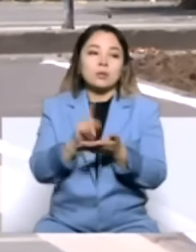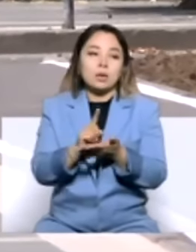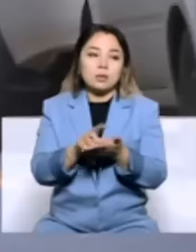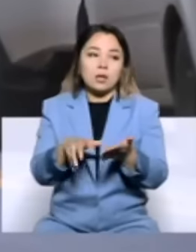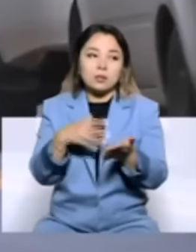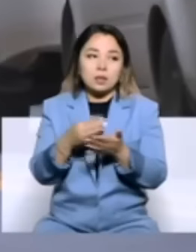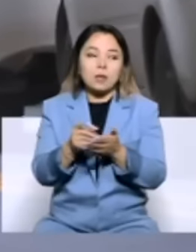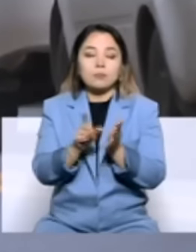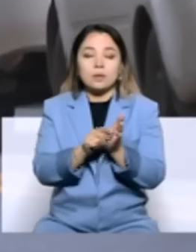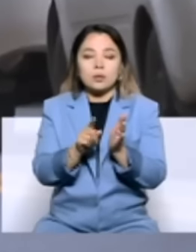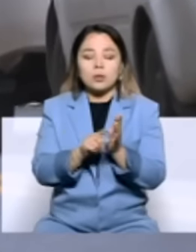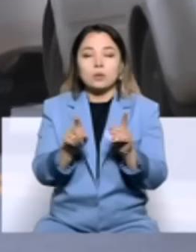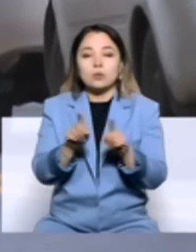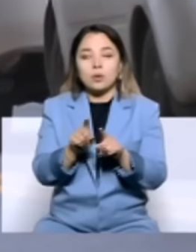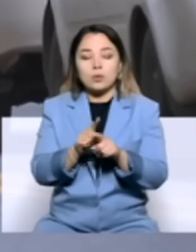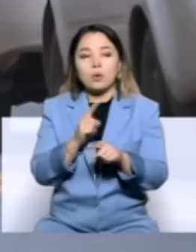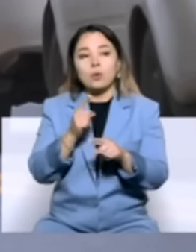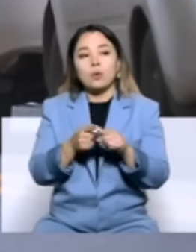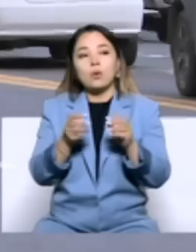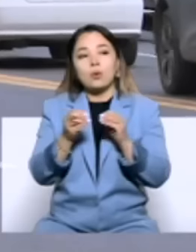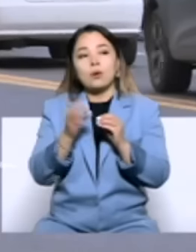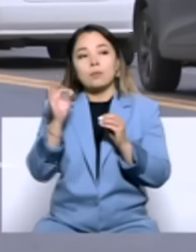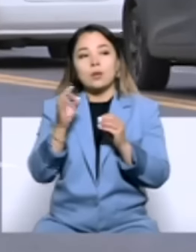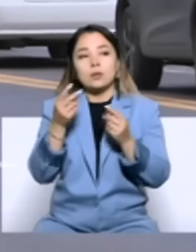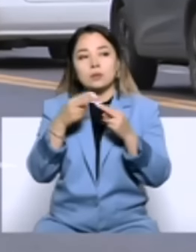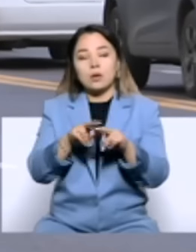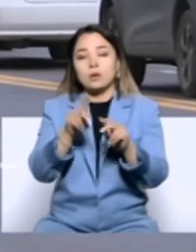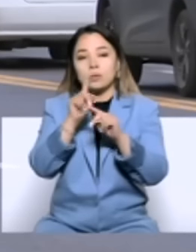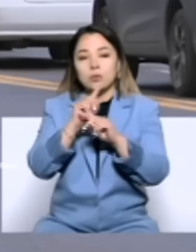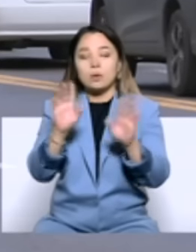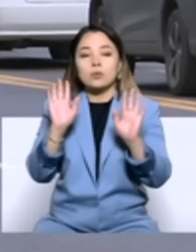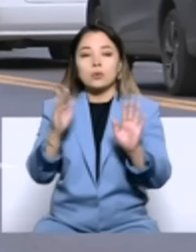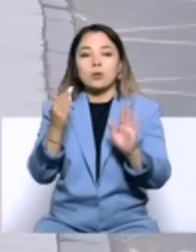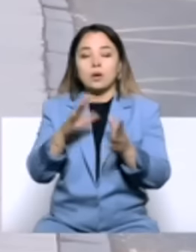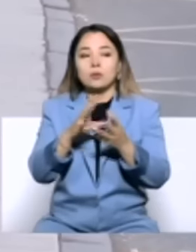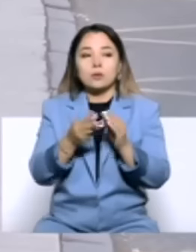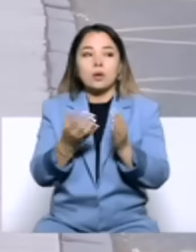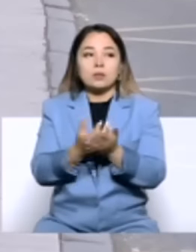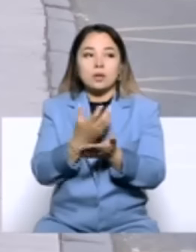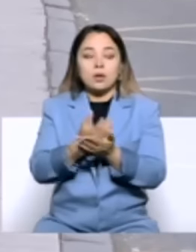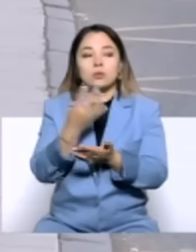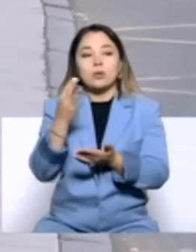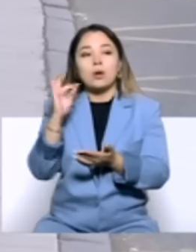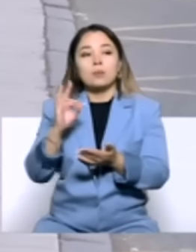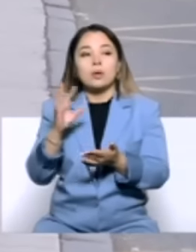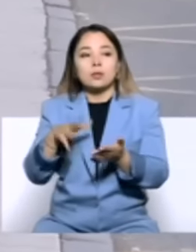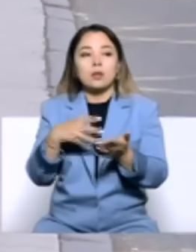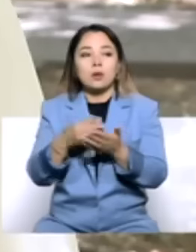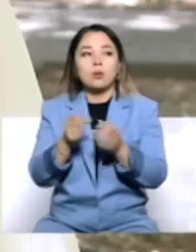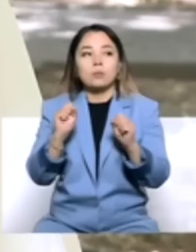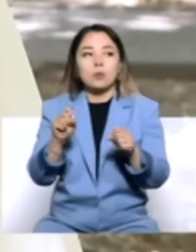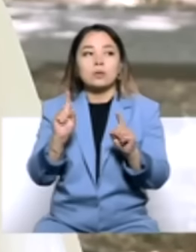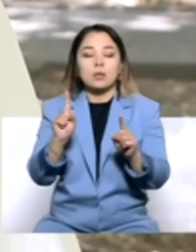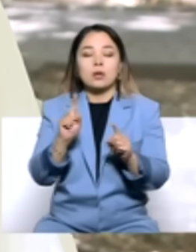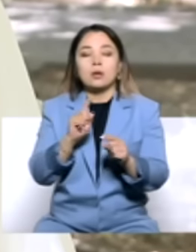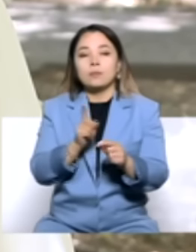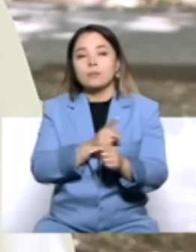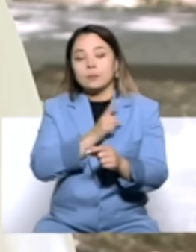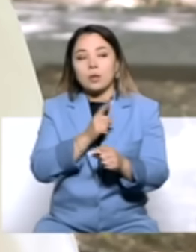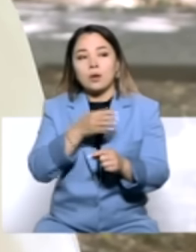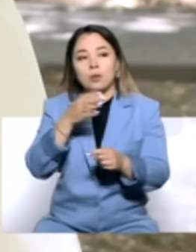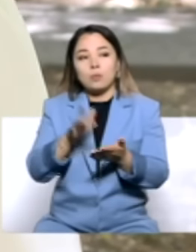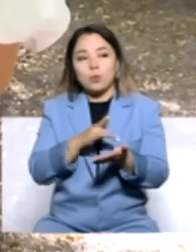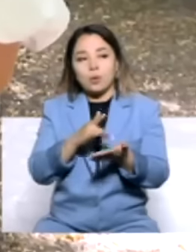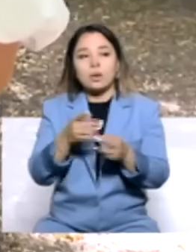да, зейнетақы қорына да 10% аудару деген болмайды. Тек жалпы табыстың 4%-ын ғана төлейсіз. Бірақ кәсіби бухгалтер